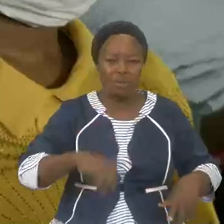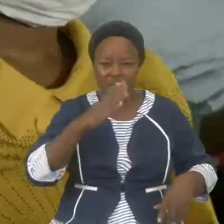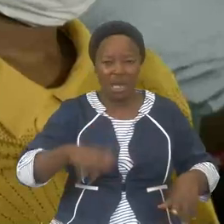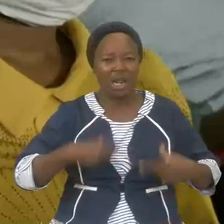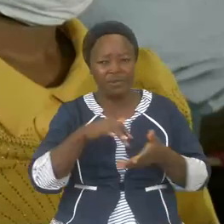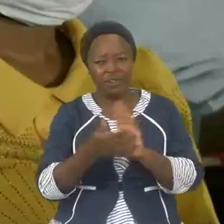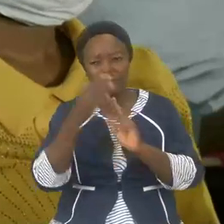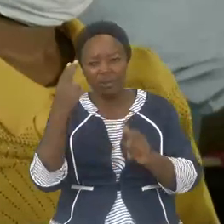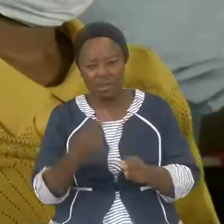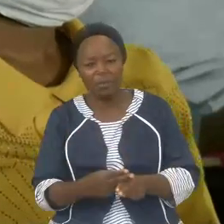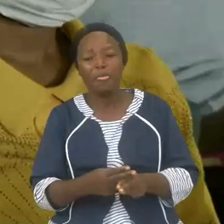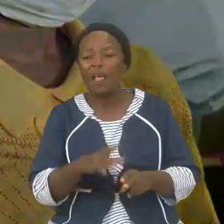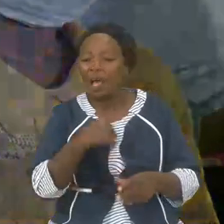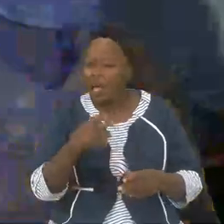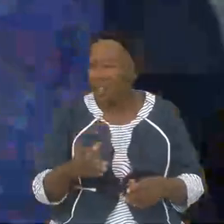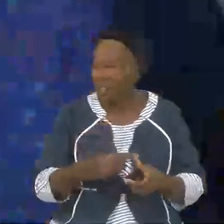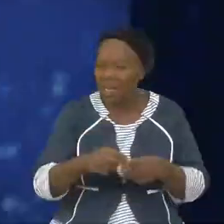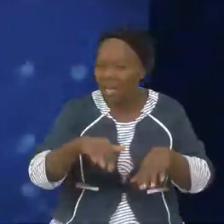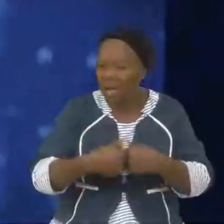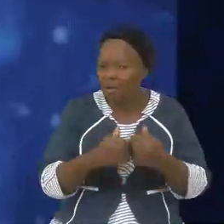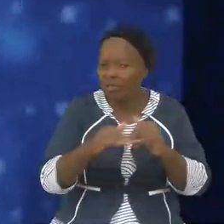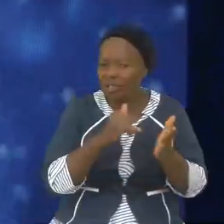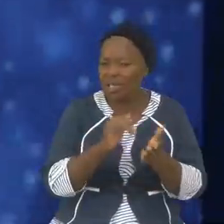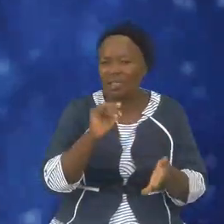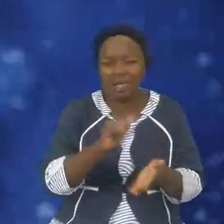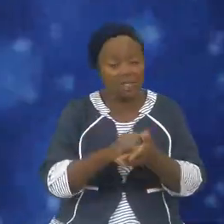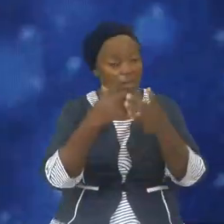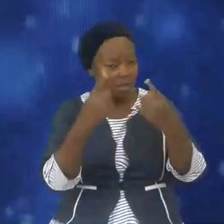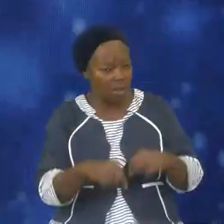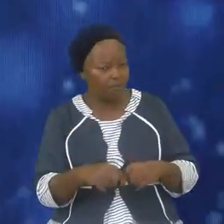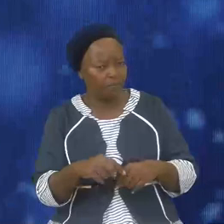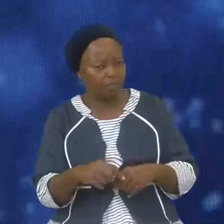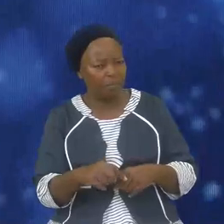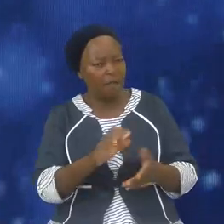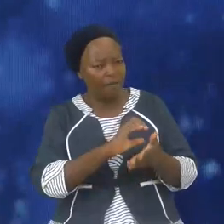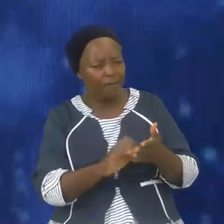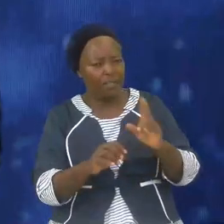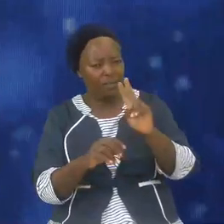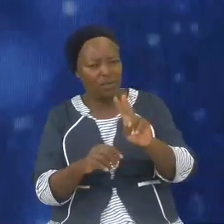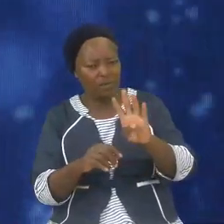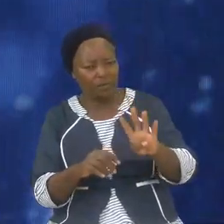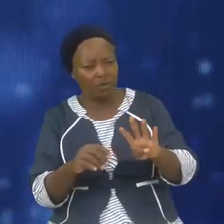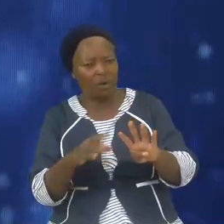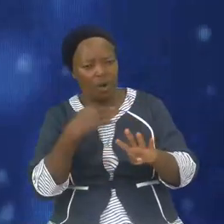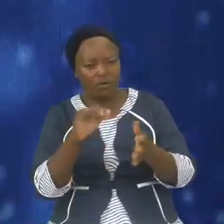survivions. Vous allez y survivre au nom de Jésus-Christ. Voyons. Et